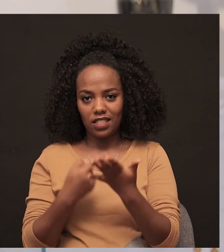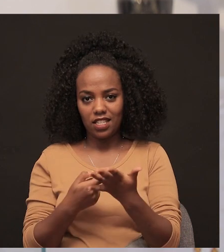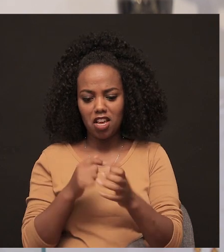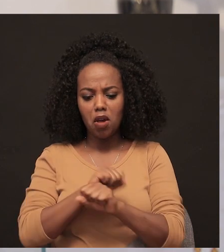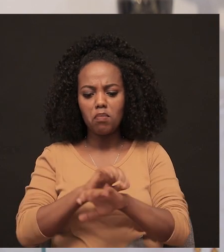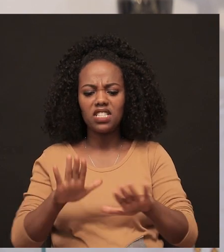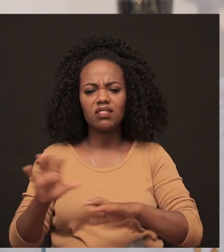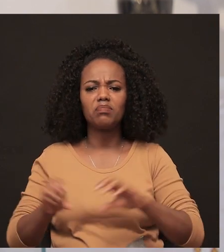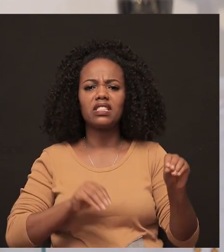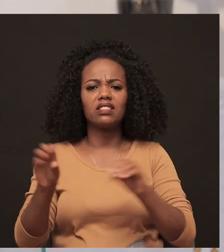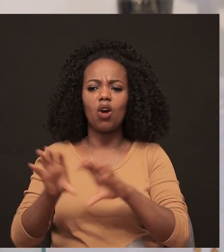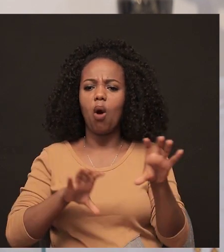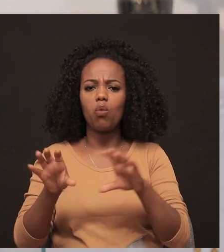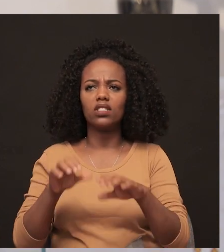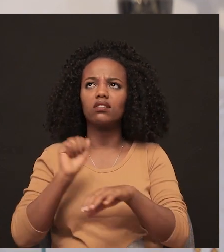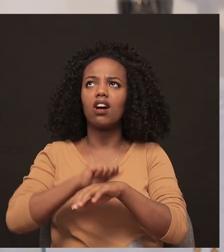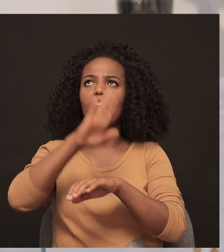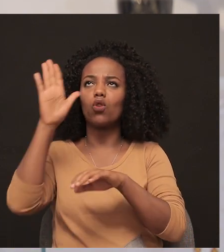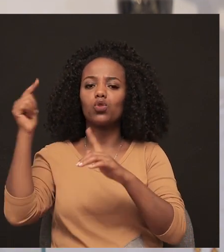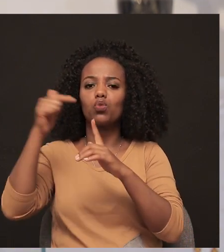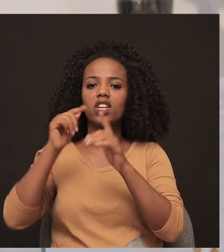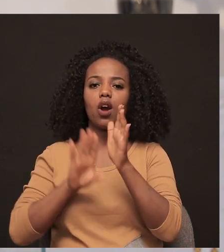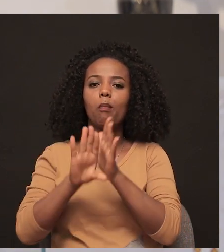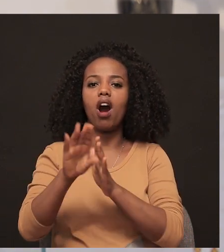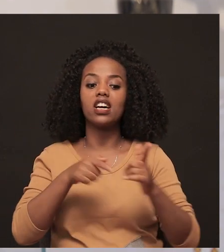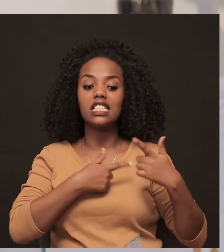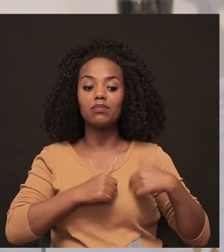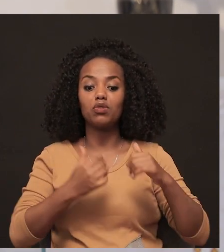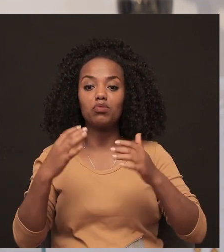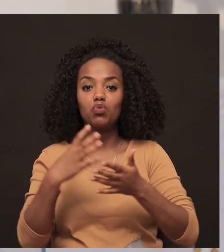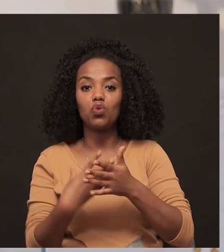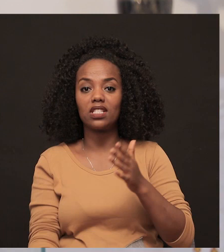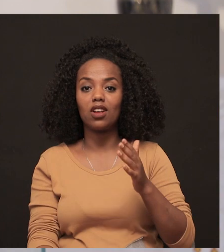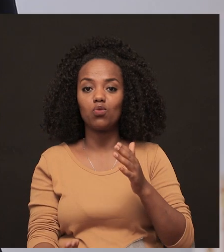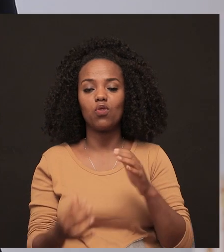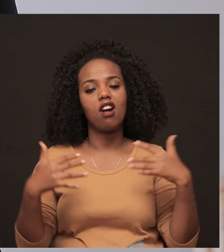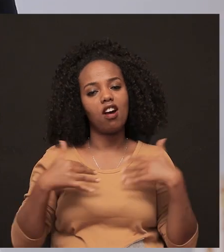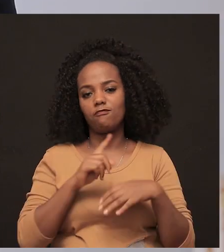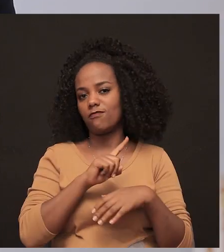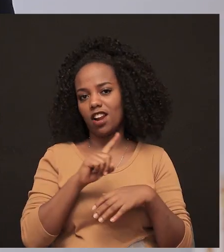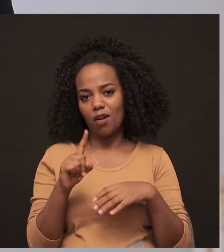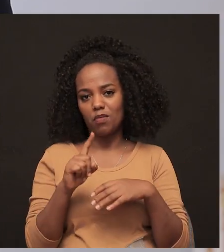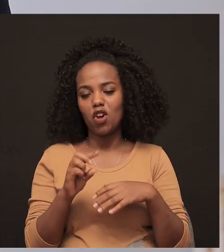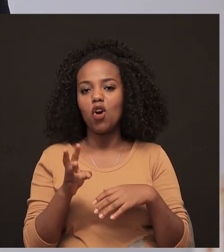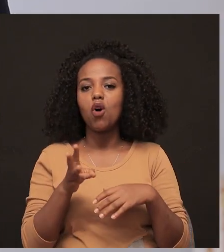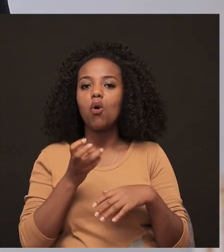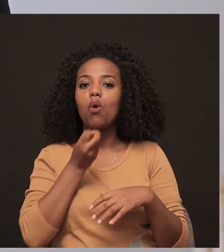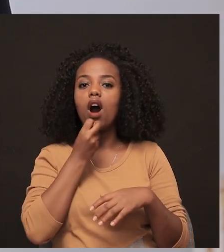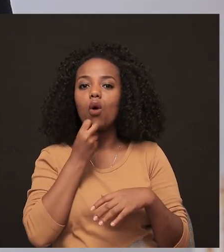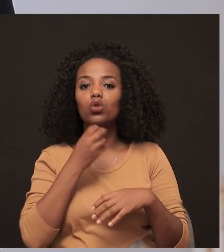ምድር ብትናወጥ ተራሮችም ወደ ባህር ልብ ቢወሰዱ አንፈራም። ውሃዎች